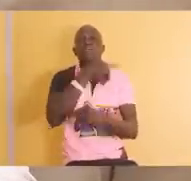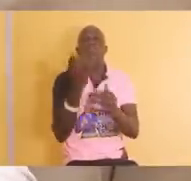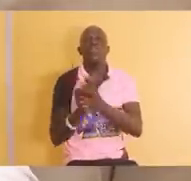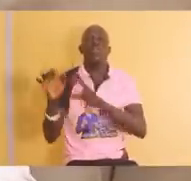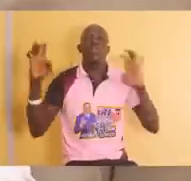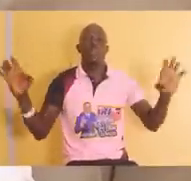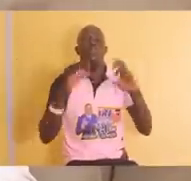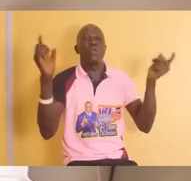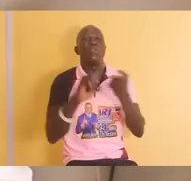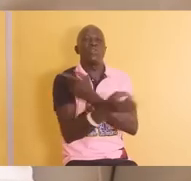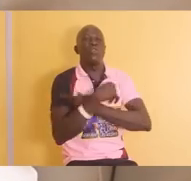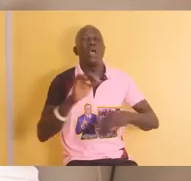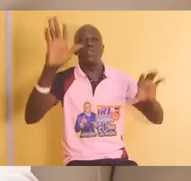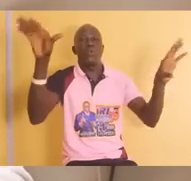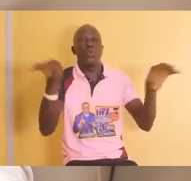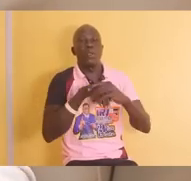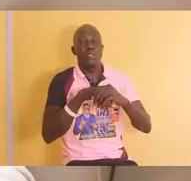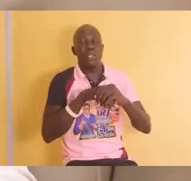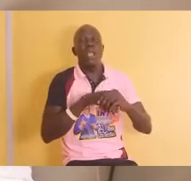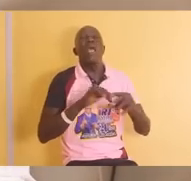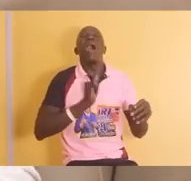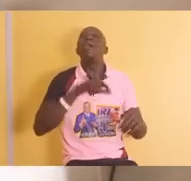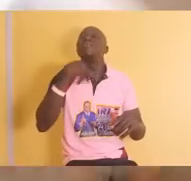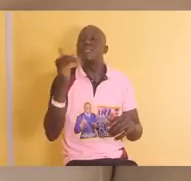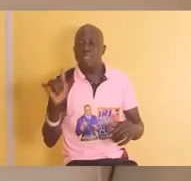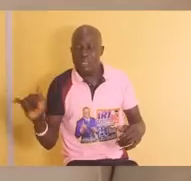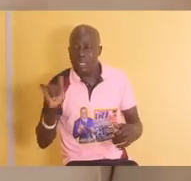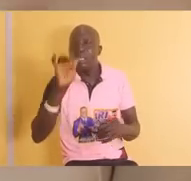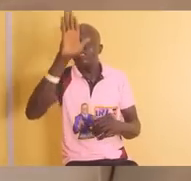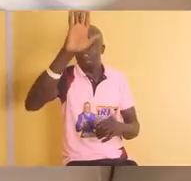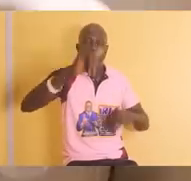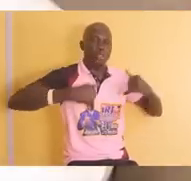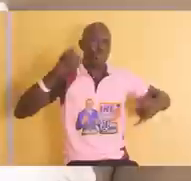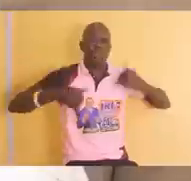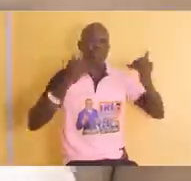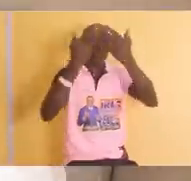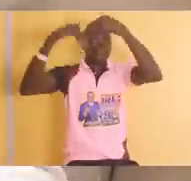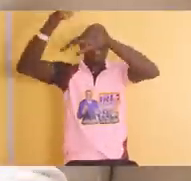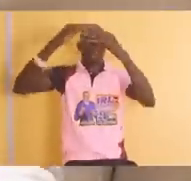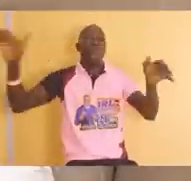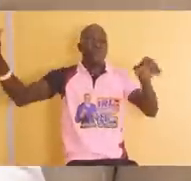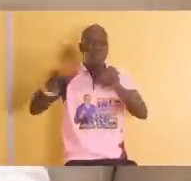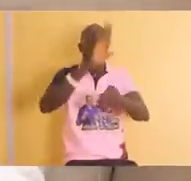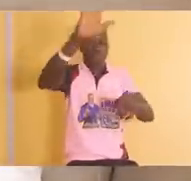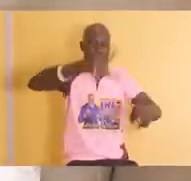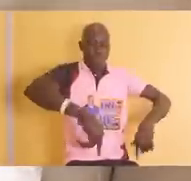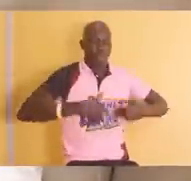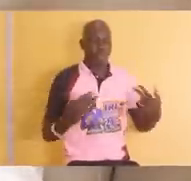Amen. Amen. Amen. Amen. Amen. Amen. Amen. Amen. Amen. Amen. Amen. Amen. Oya kokono aye re.